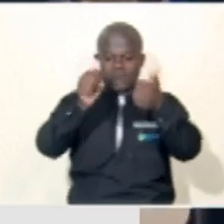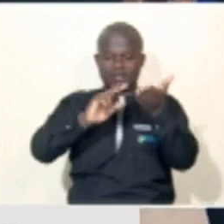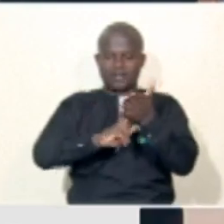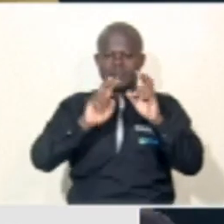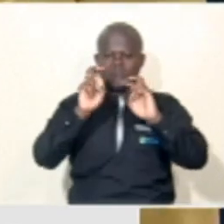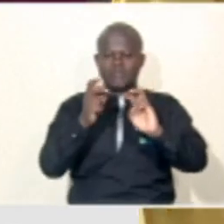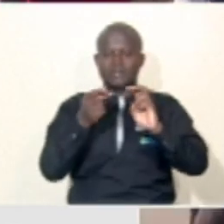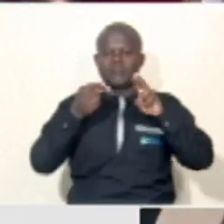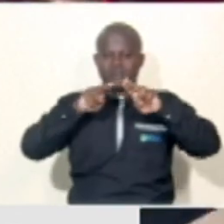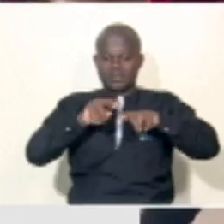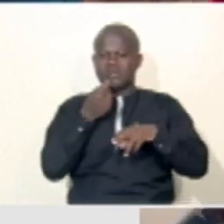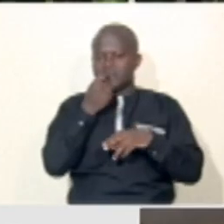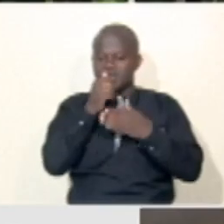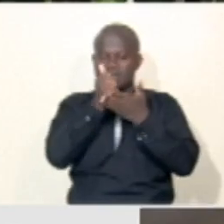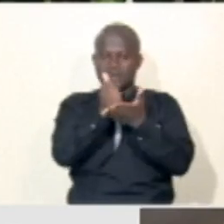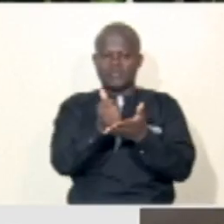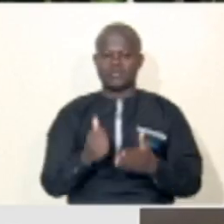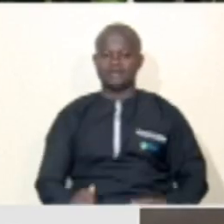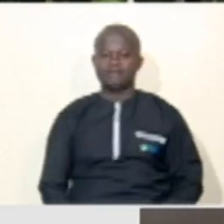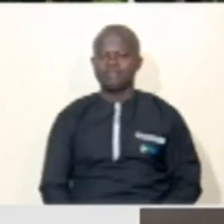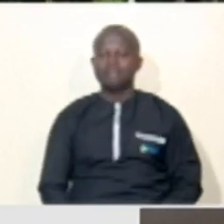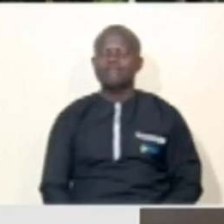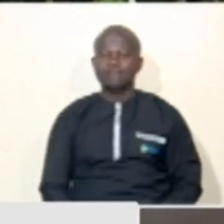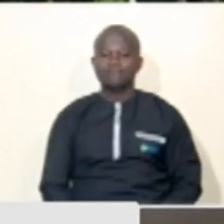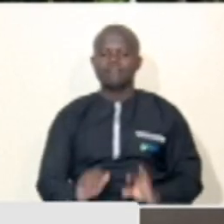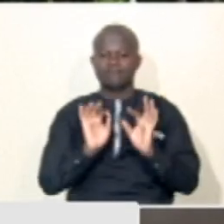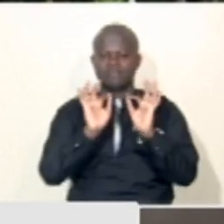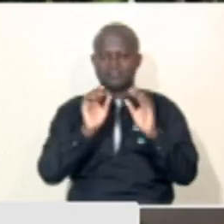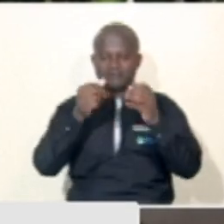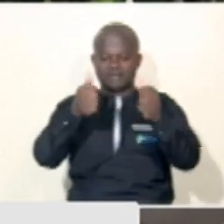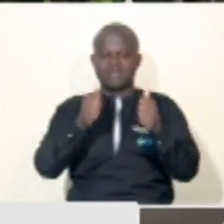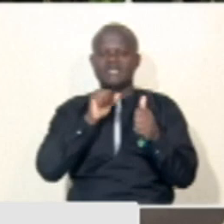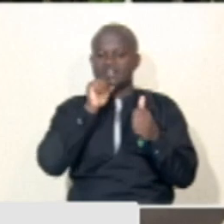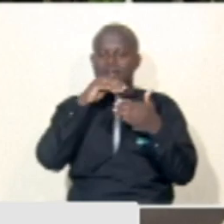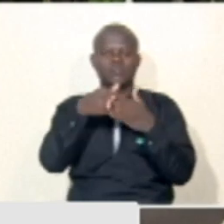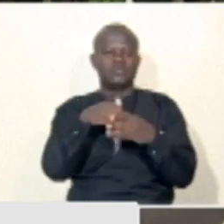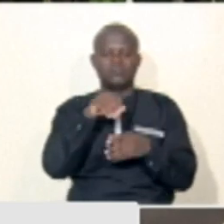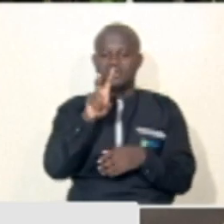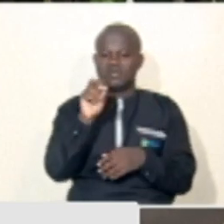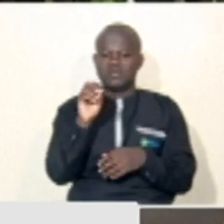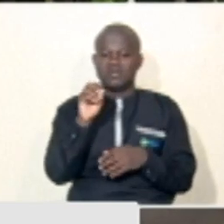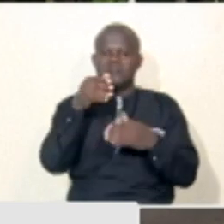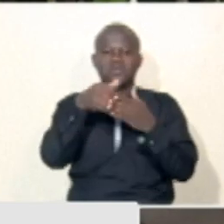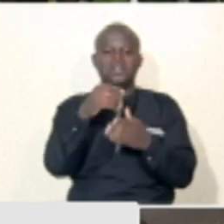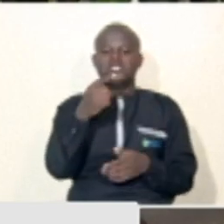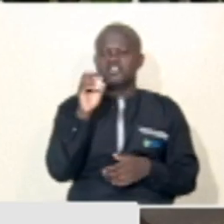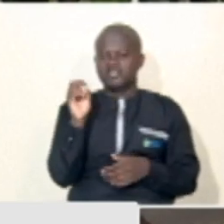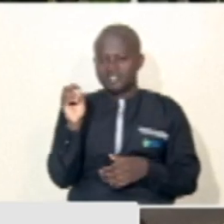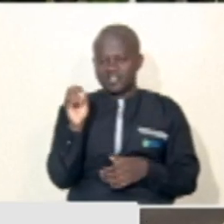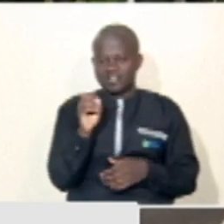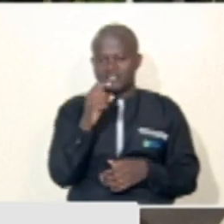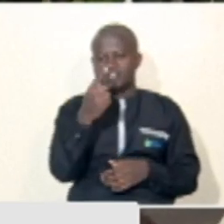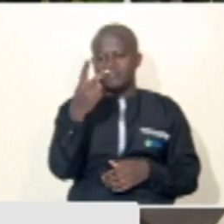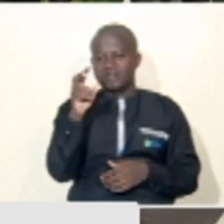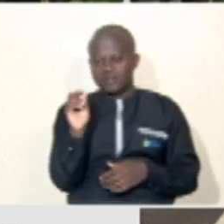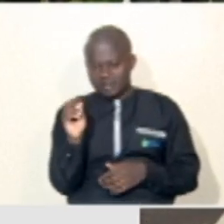ko byamubereye umuti wamukijije. Bihagaze neza ku buryo ntabwo bigera muri 200 ariko bijya mu